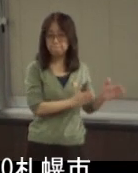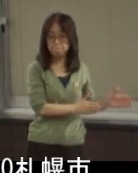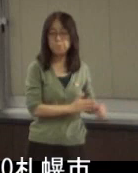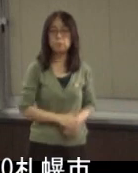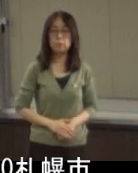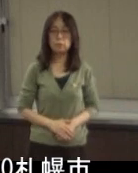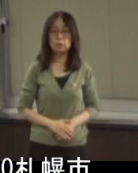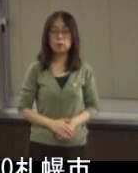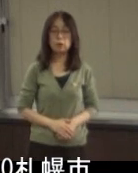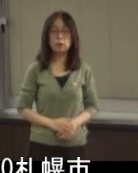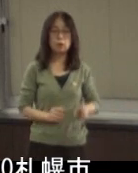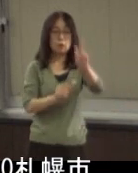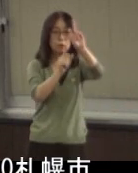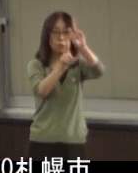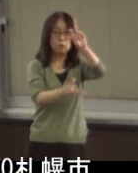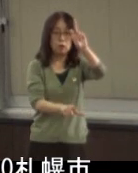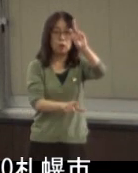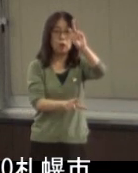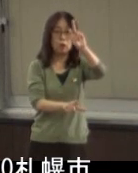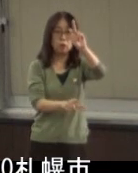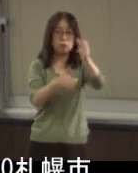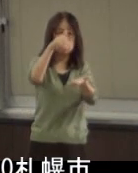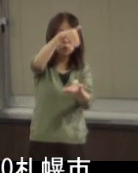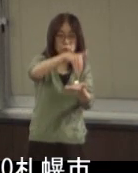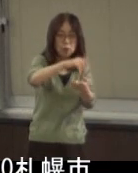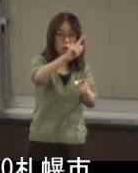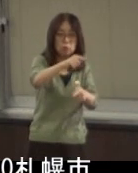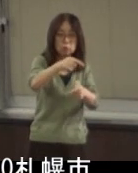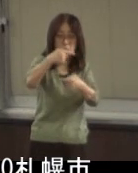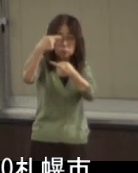年越し、初詣など、